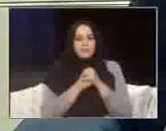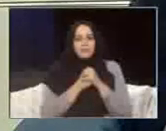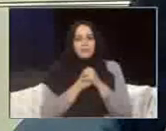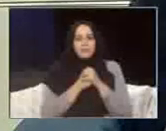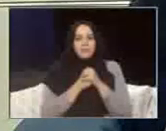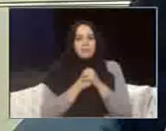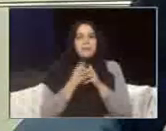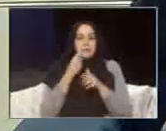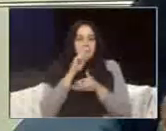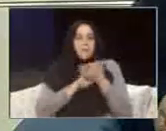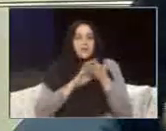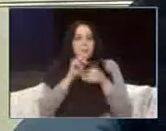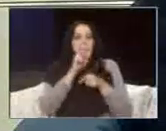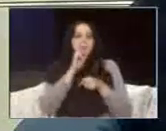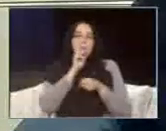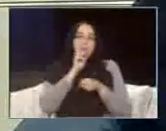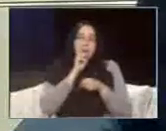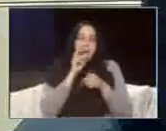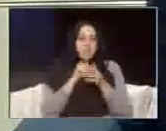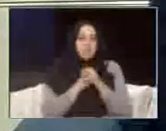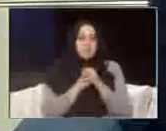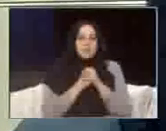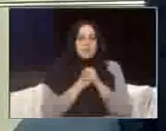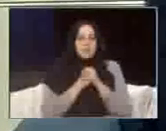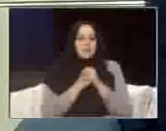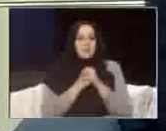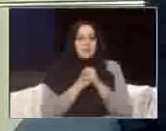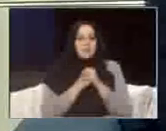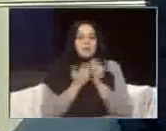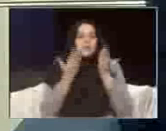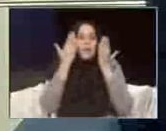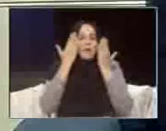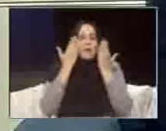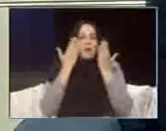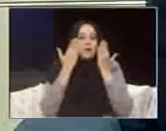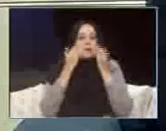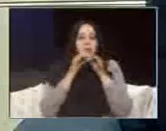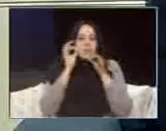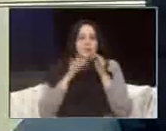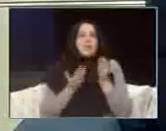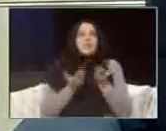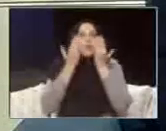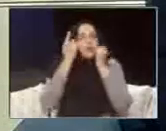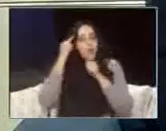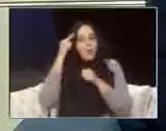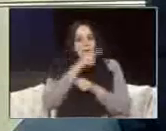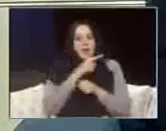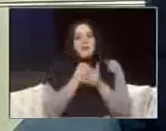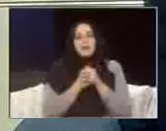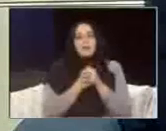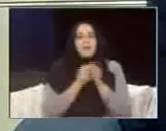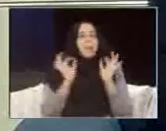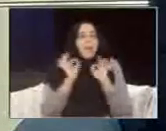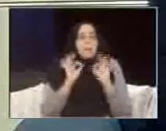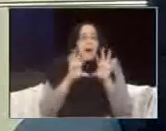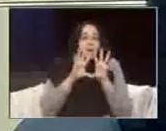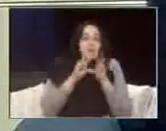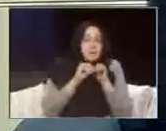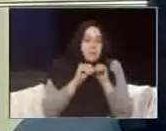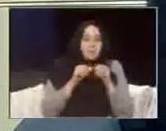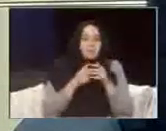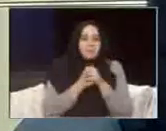طيب سيدة وردة هذه مشكلة يعني ان شاء الله تكون لها الحل، ولكن نعم. وانا قلت ما عنديش والدي، انا قلت